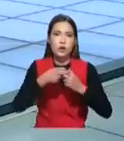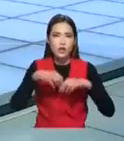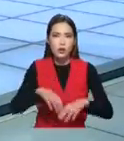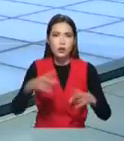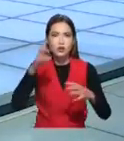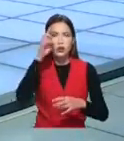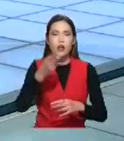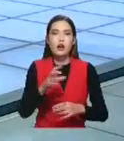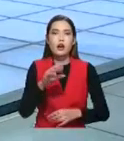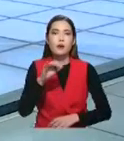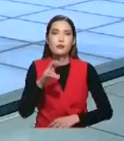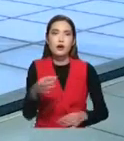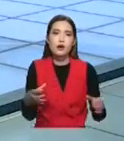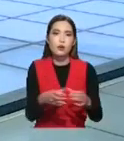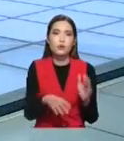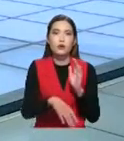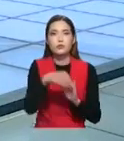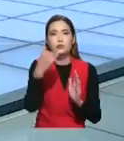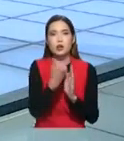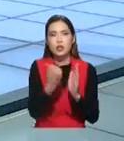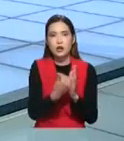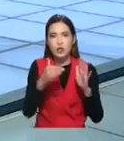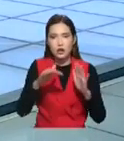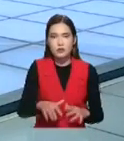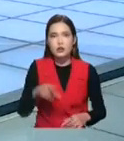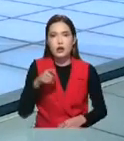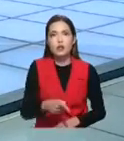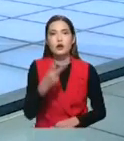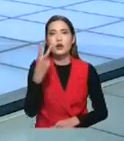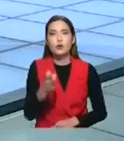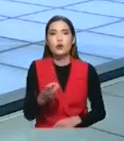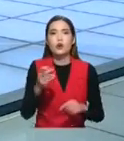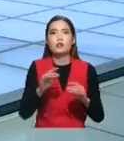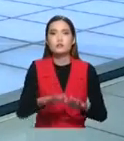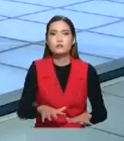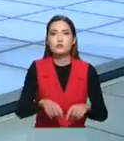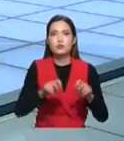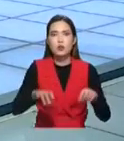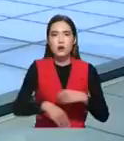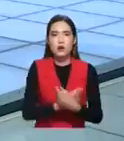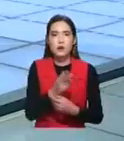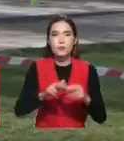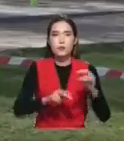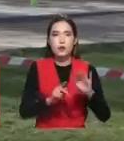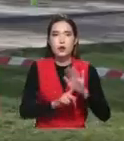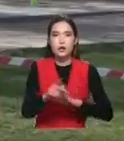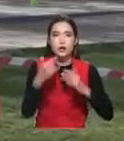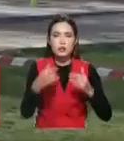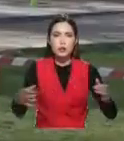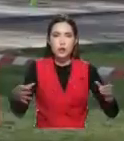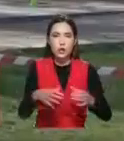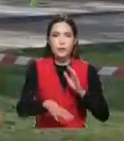үшін биыл мұнда Аманат партиясының сайлауалды бағдарламасы аясында 1200 орындық жаңа мектеп құрылысы басталды. Бүгін партия